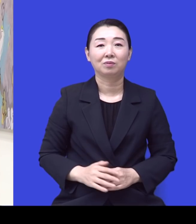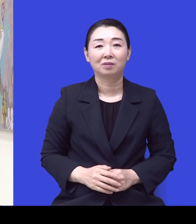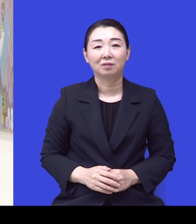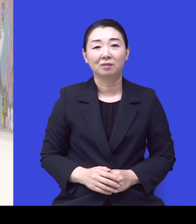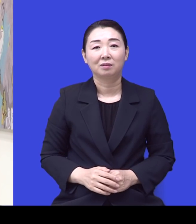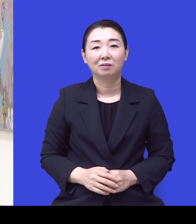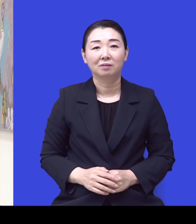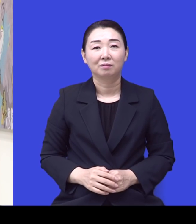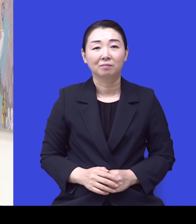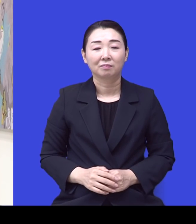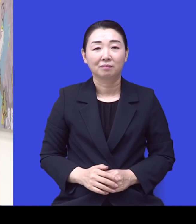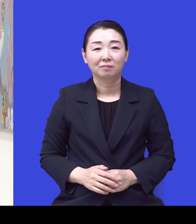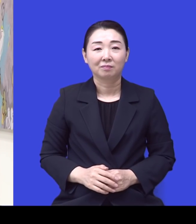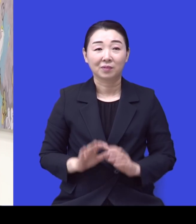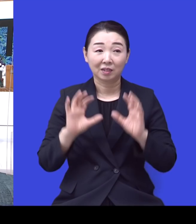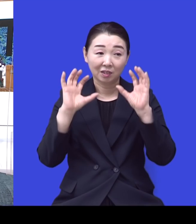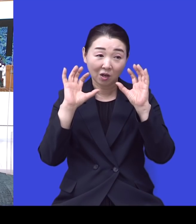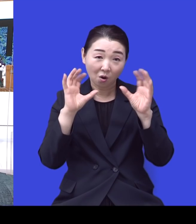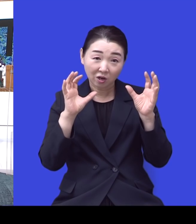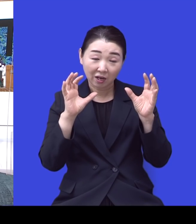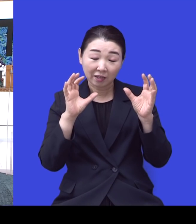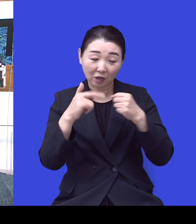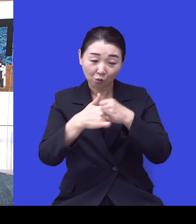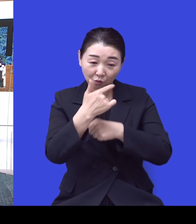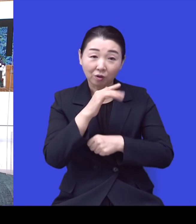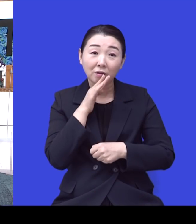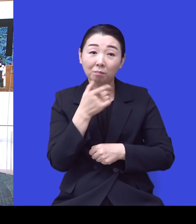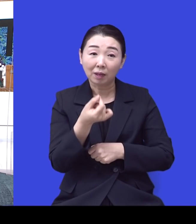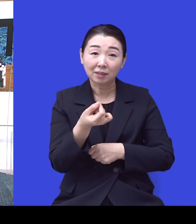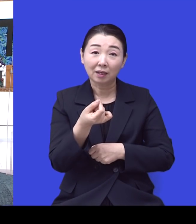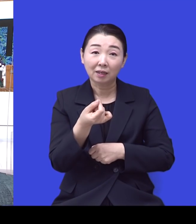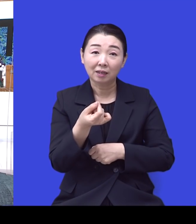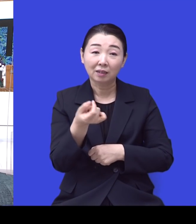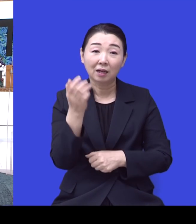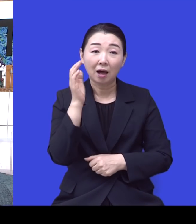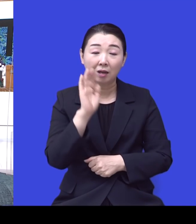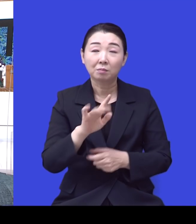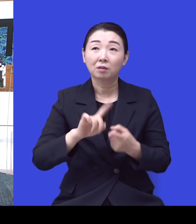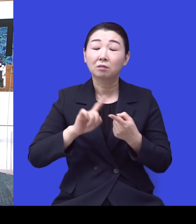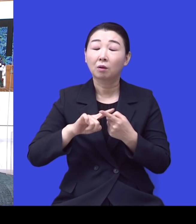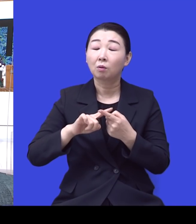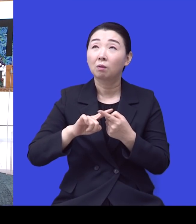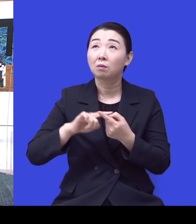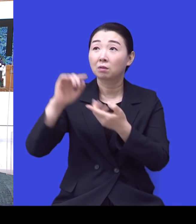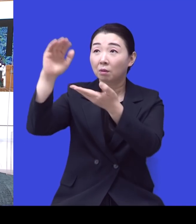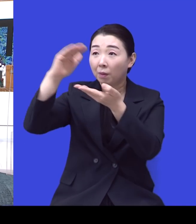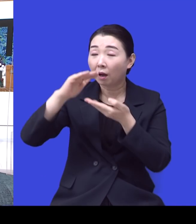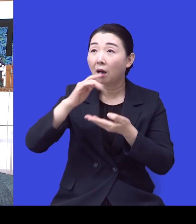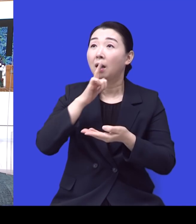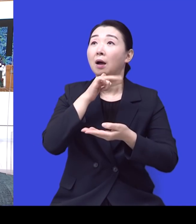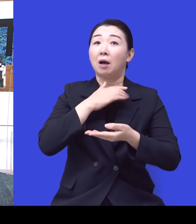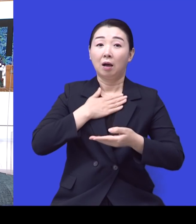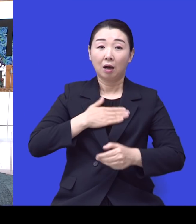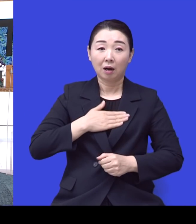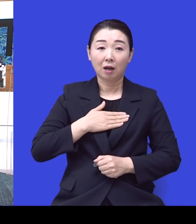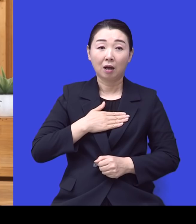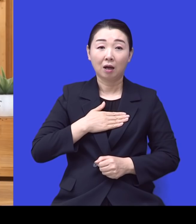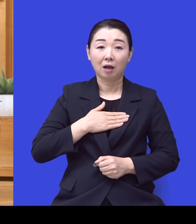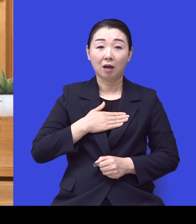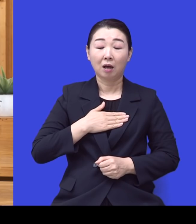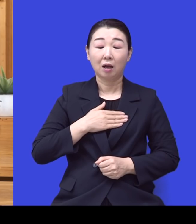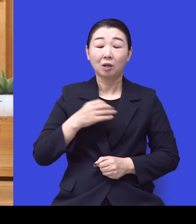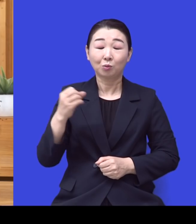예. 그 어린 아이였지만은 네. 그대로 그를 알게 됐고 그것이 저에게는 본 어게인